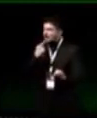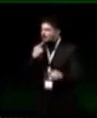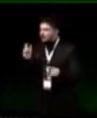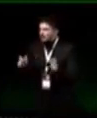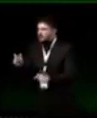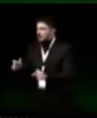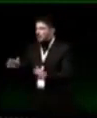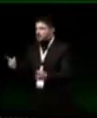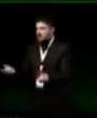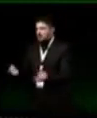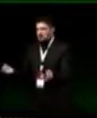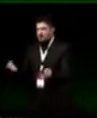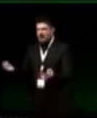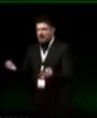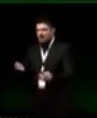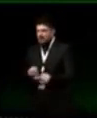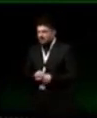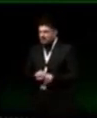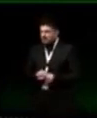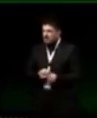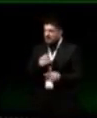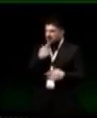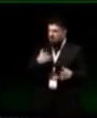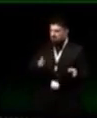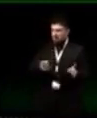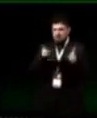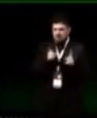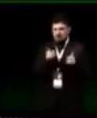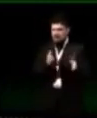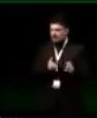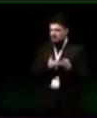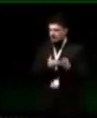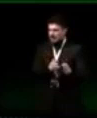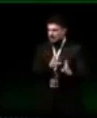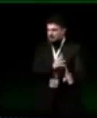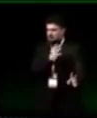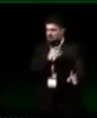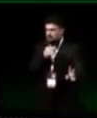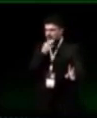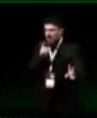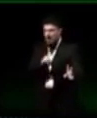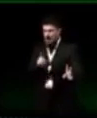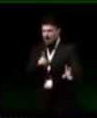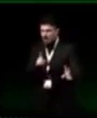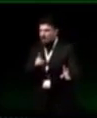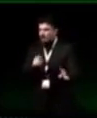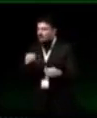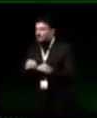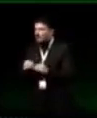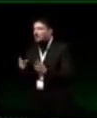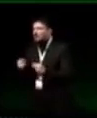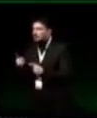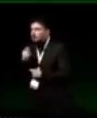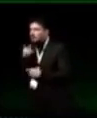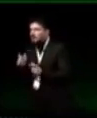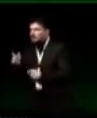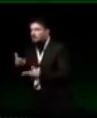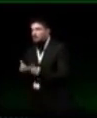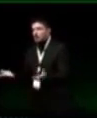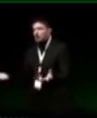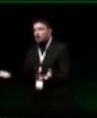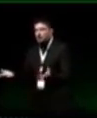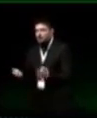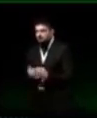a fare i poderosi eserciti, la poderosa marina, fa la gente di tutti i giorni. So che potrò